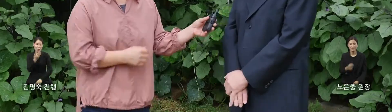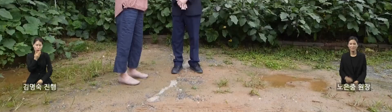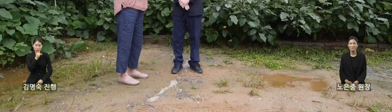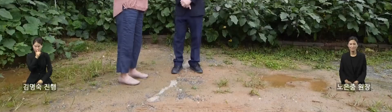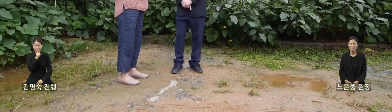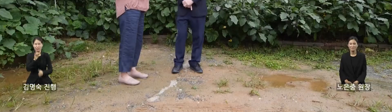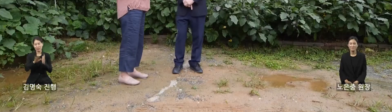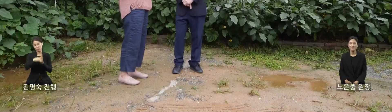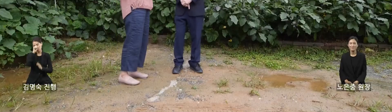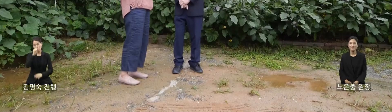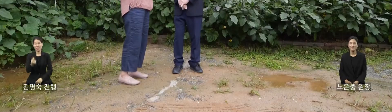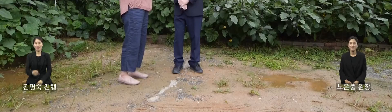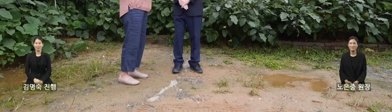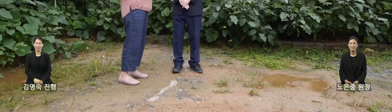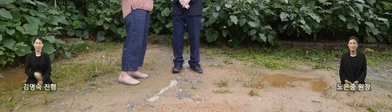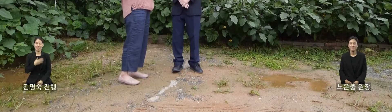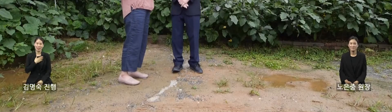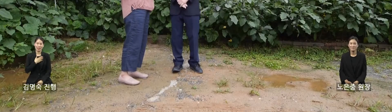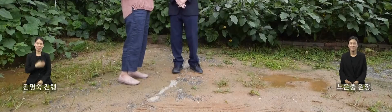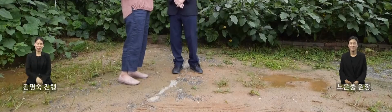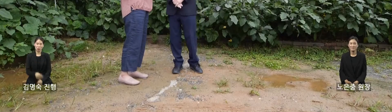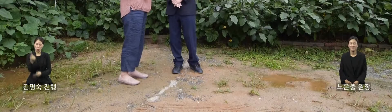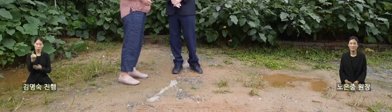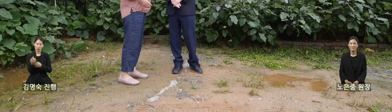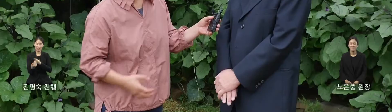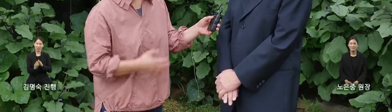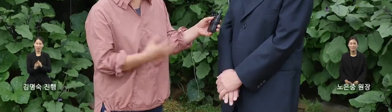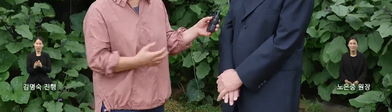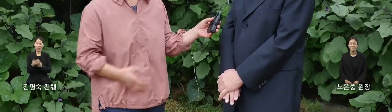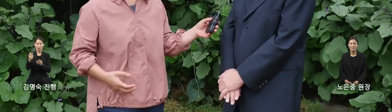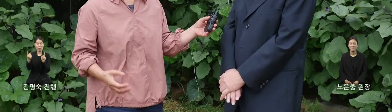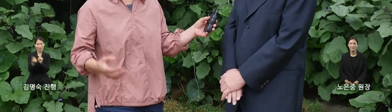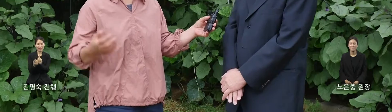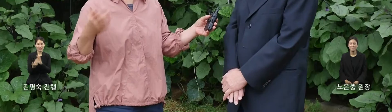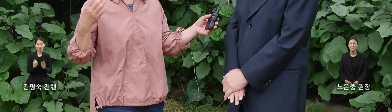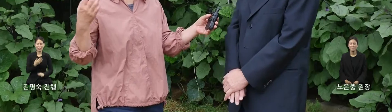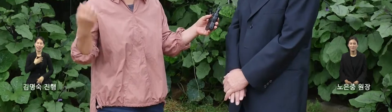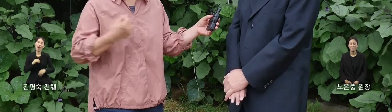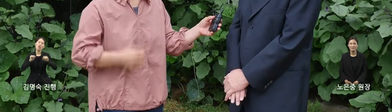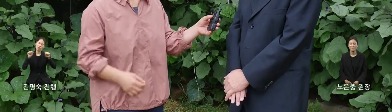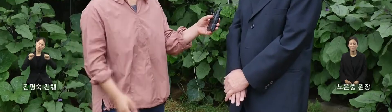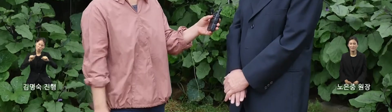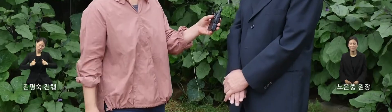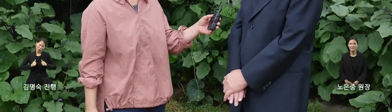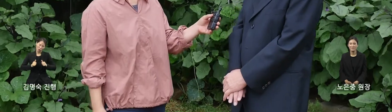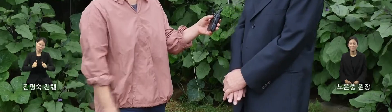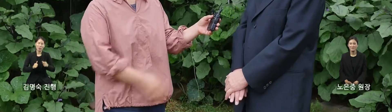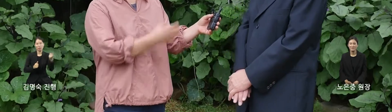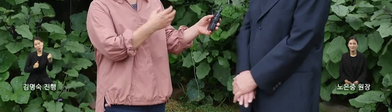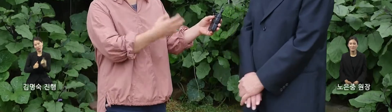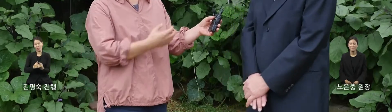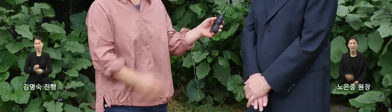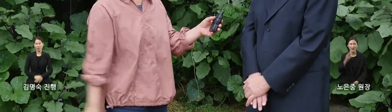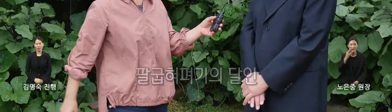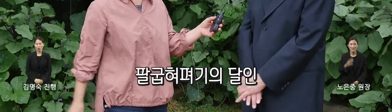있으니까요. 네. 제가 오늘 아까 여기 이제 오기 전에 원장님 만나기 전에 제가 운동을 엄청 열심히 하고 왔거든요. 네.